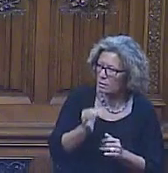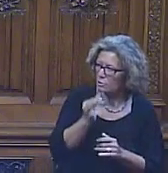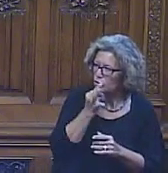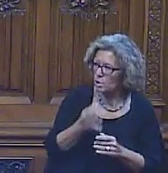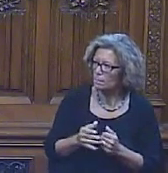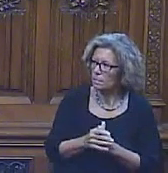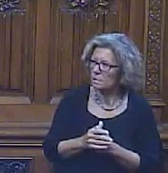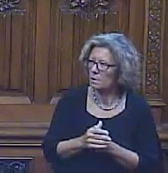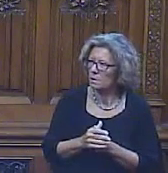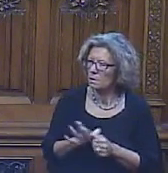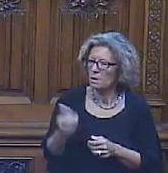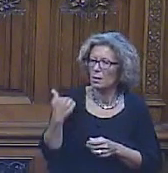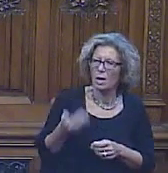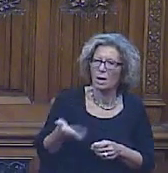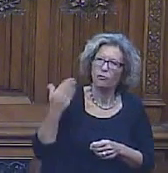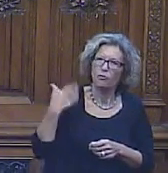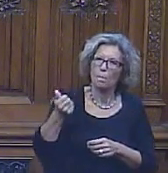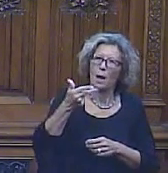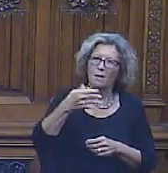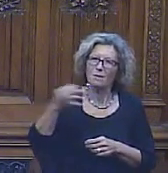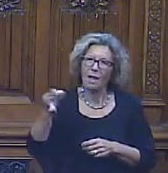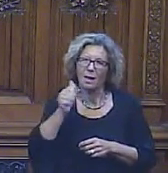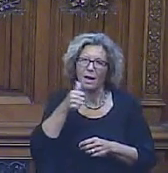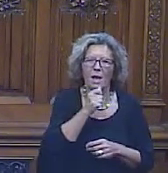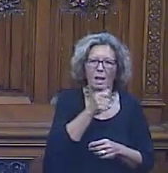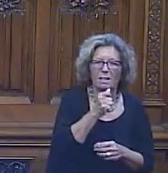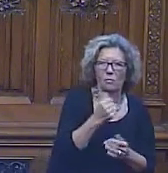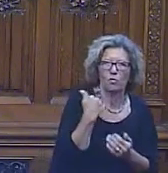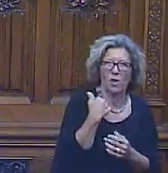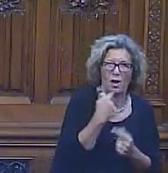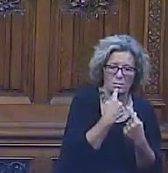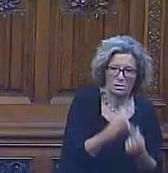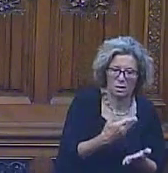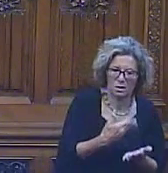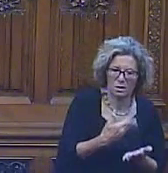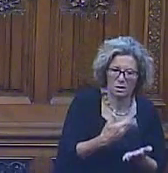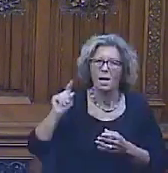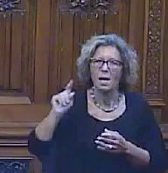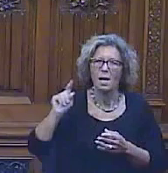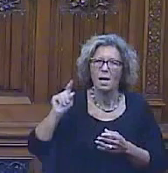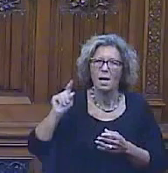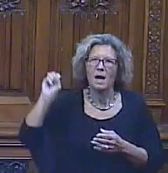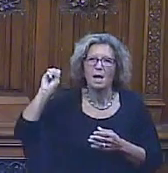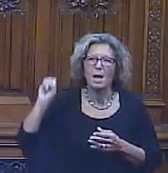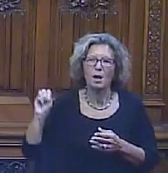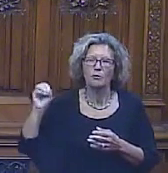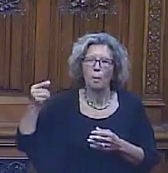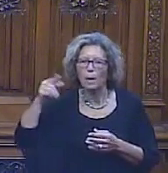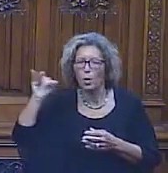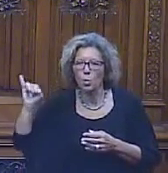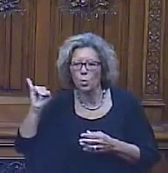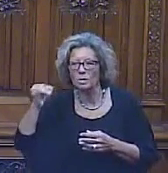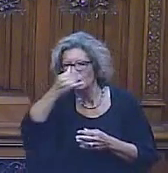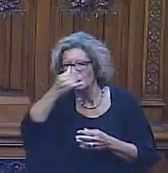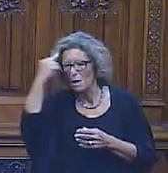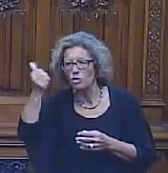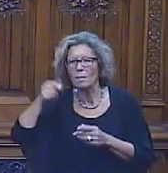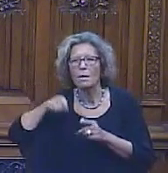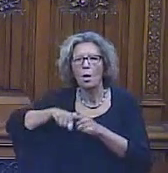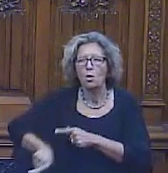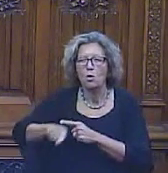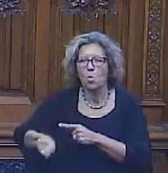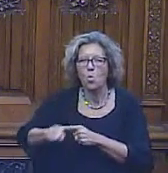stimmt. Ich habe vor ein paar Tagen in einem Interview gesagt, die FPÖ ist menschlich eine